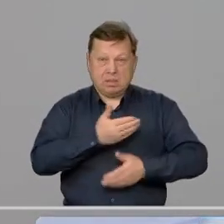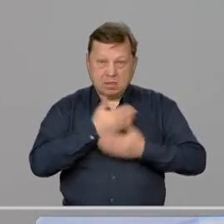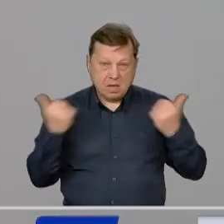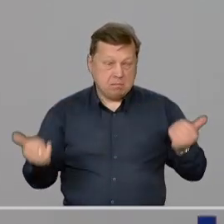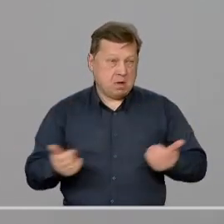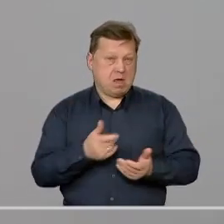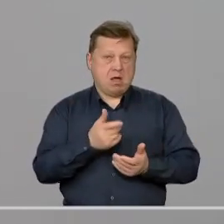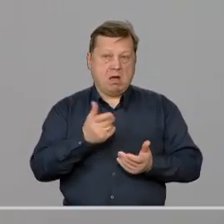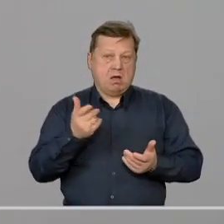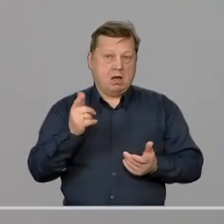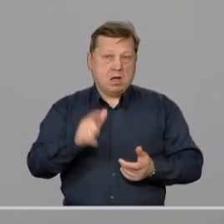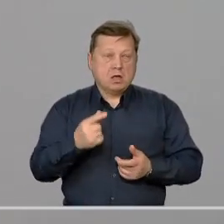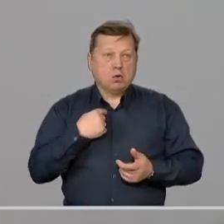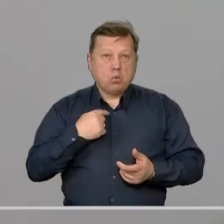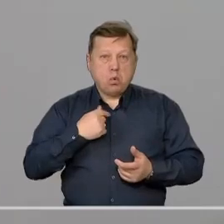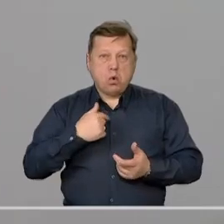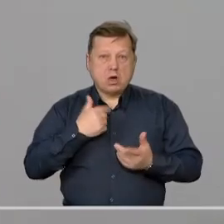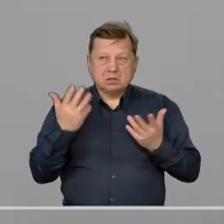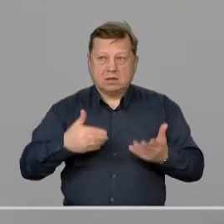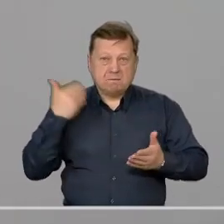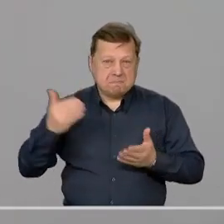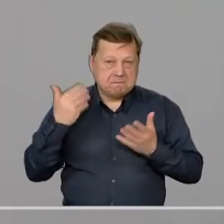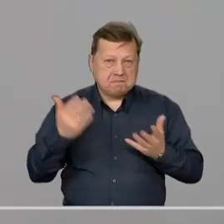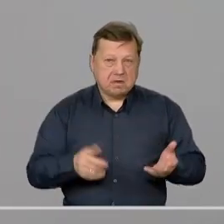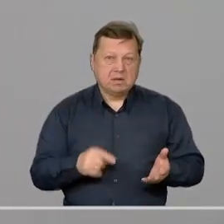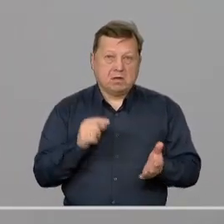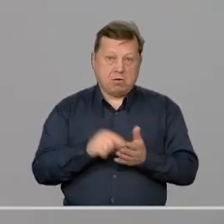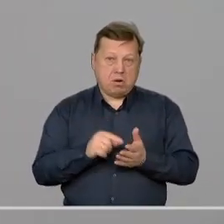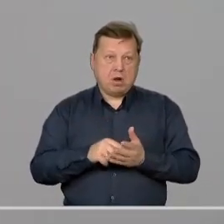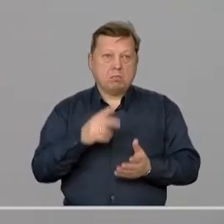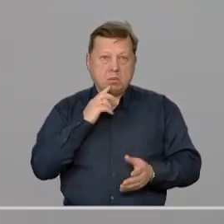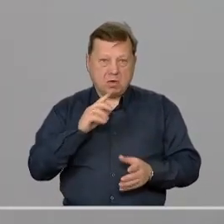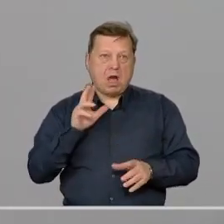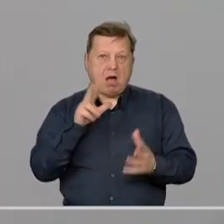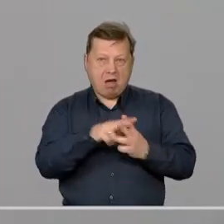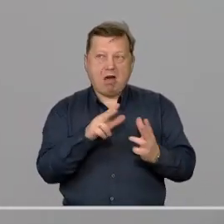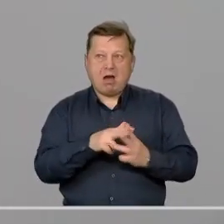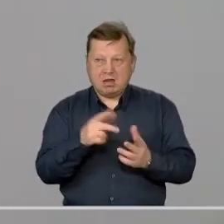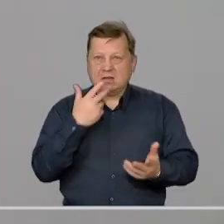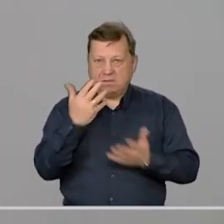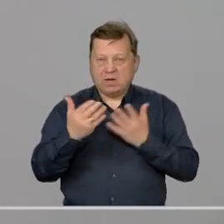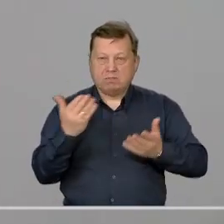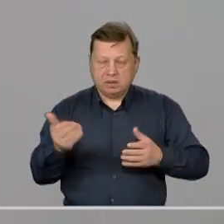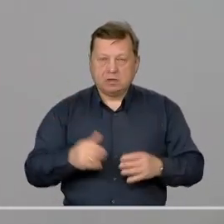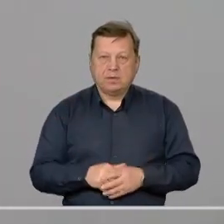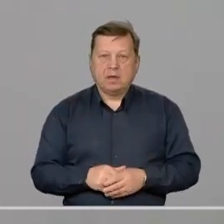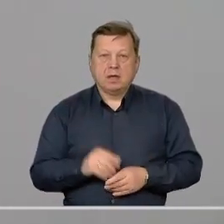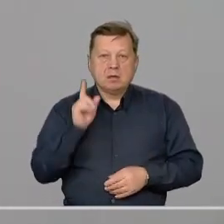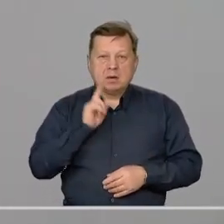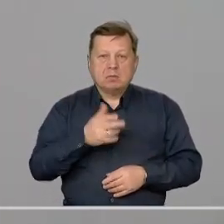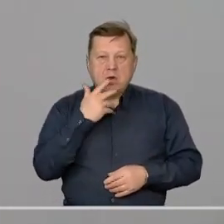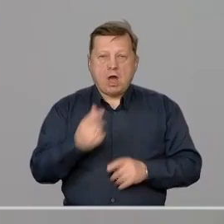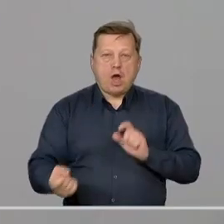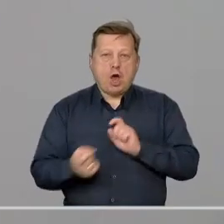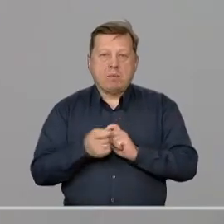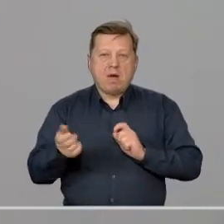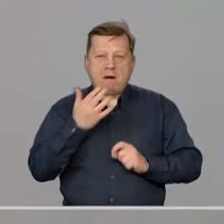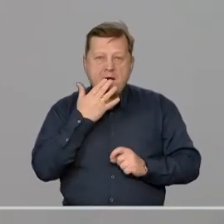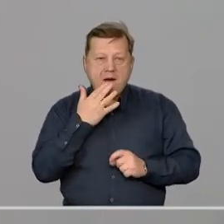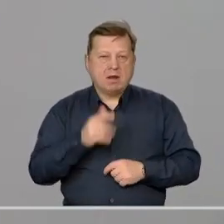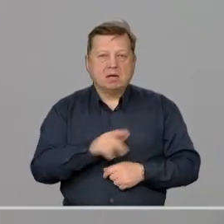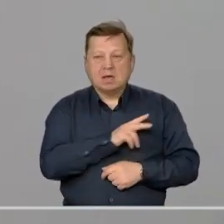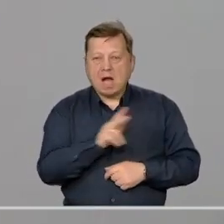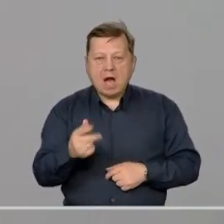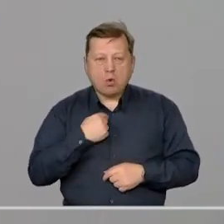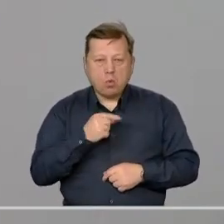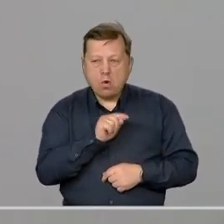początku możliwości zabrania głosu. To faktycznie przypominało rodzaj polowania i naprawdę rzeczywiście jest tak, że opozycja bardzo liczy każdy głos,